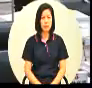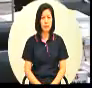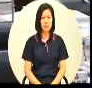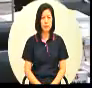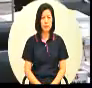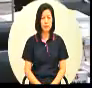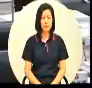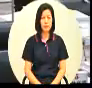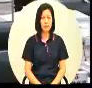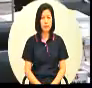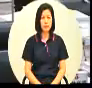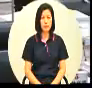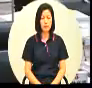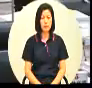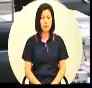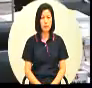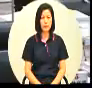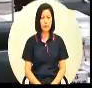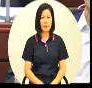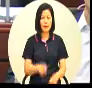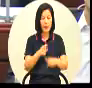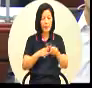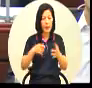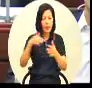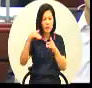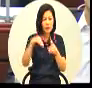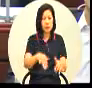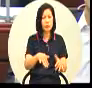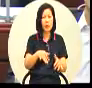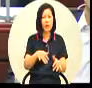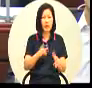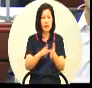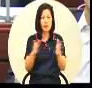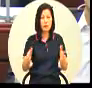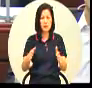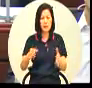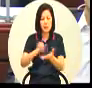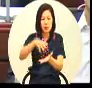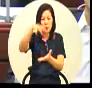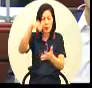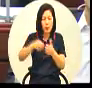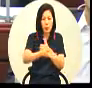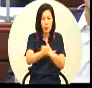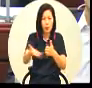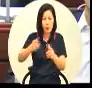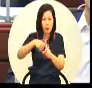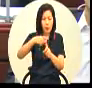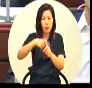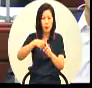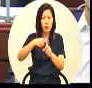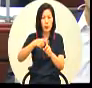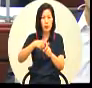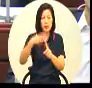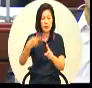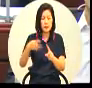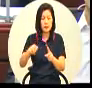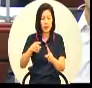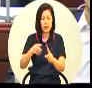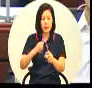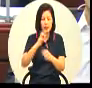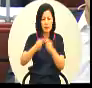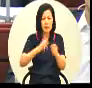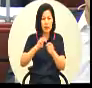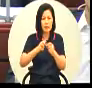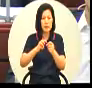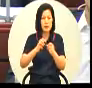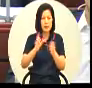请黄局长回答。 他半衰期的意思是指的是说他的辐射的剂量， 辐射剂量 在要经过30年以后才会